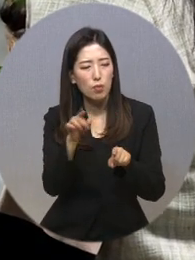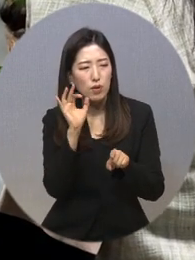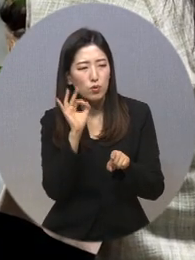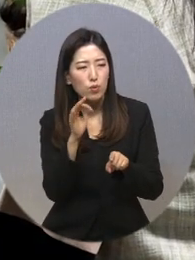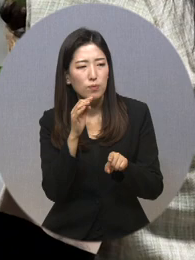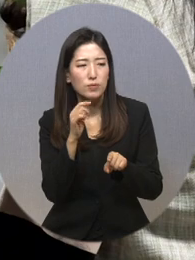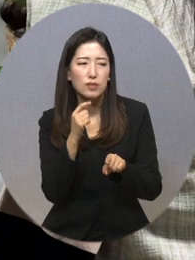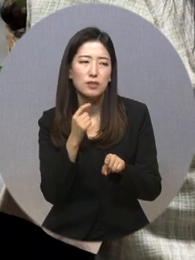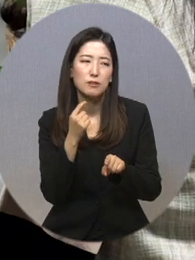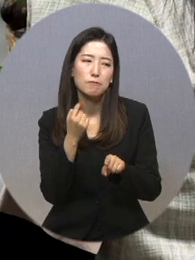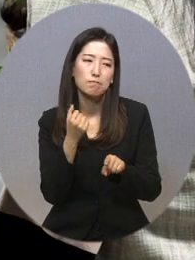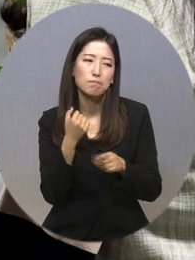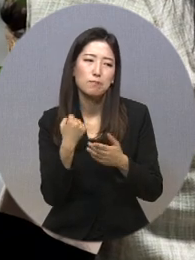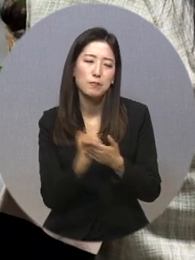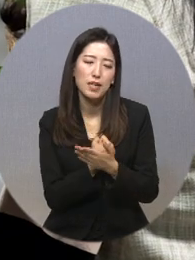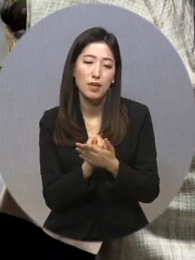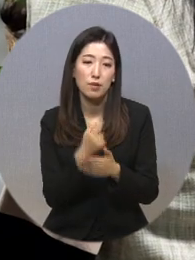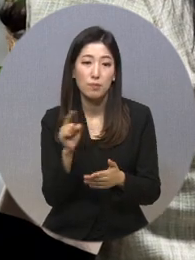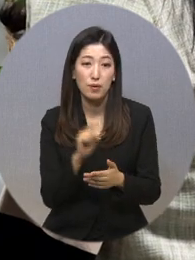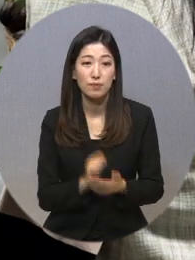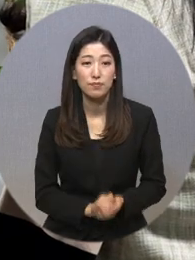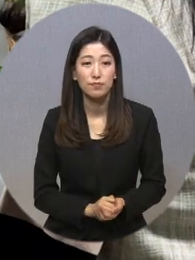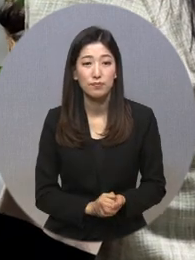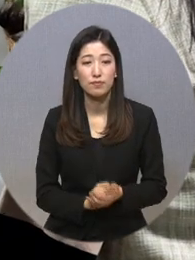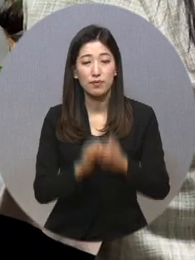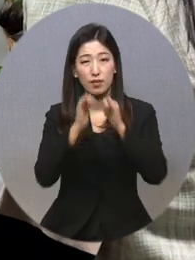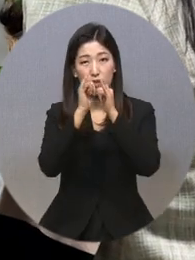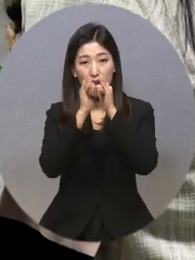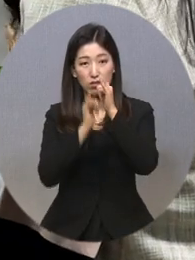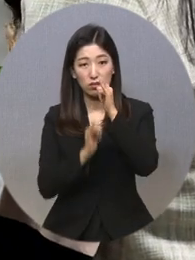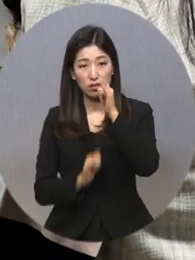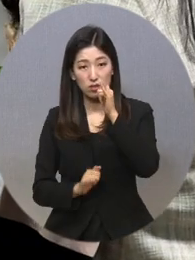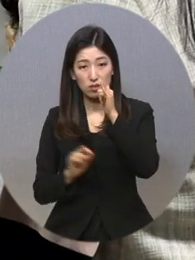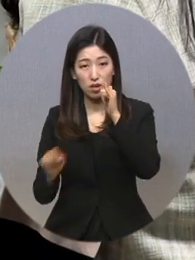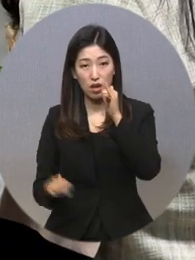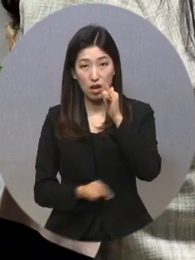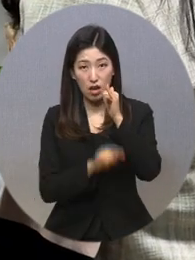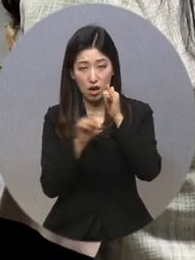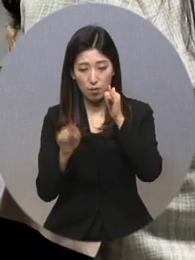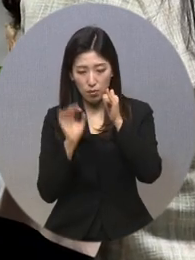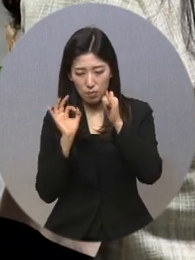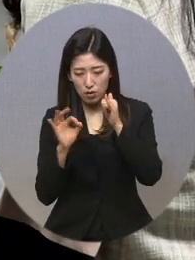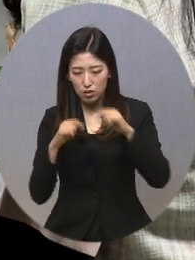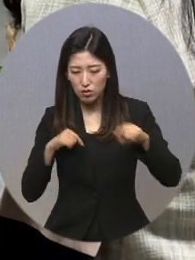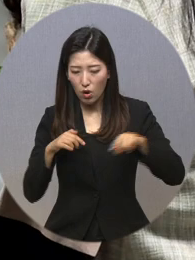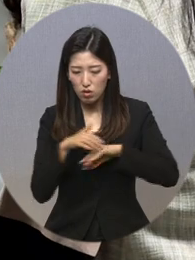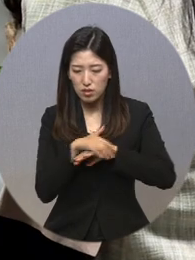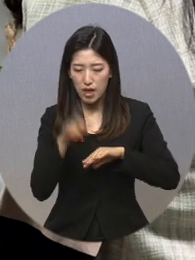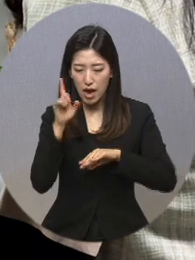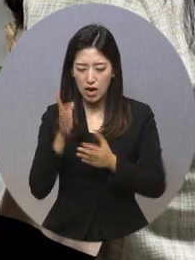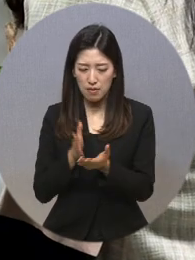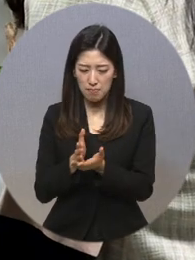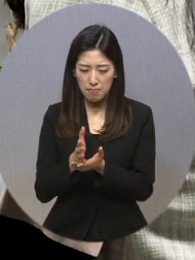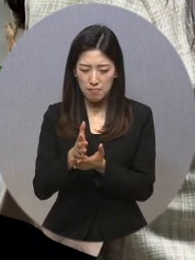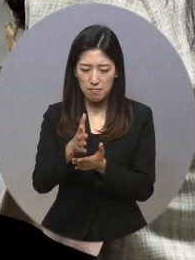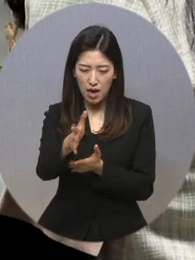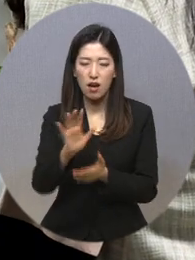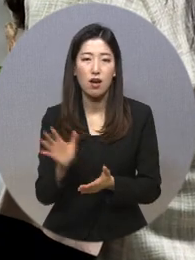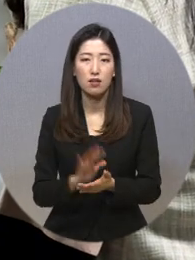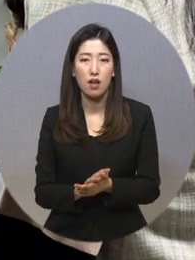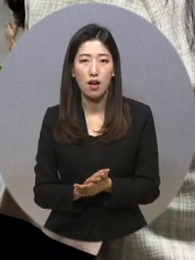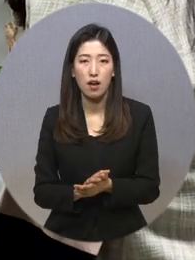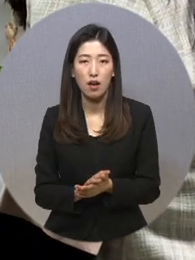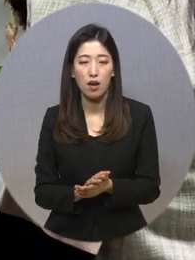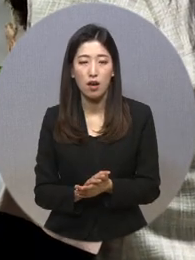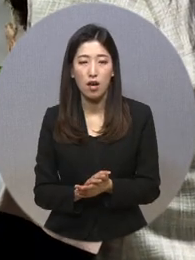도시가 역사 흐름 속에서 정책의 일관성으로 가기보다는 어떤